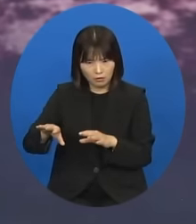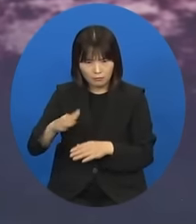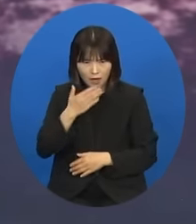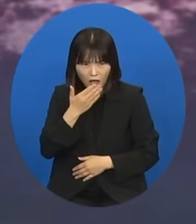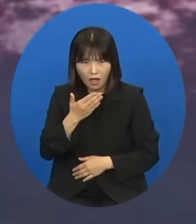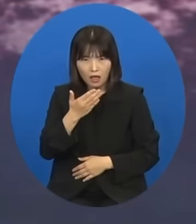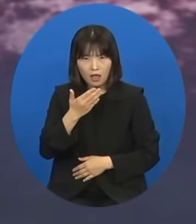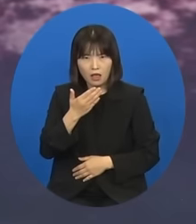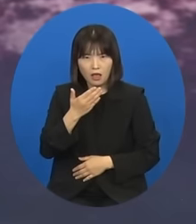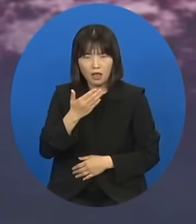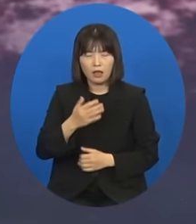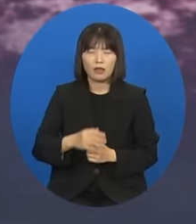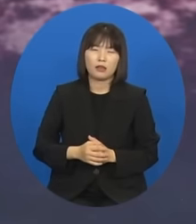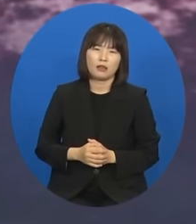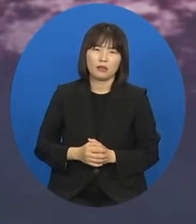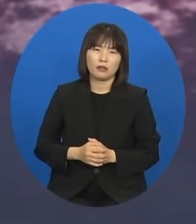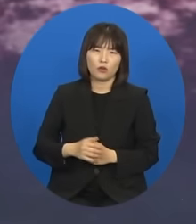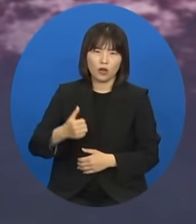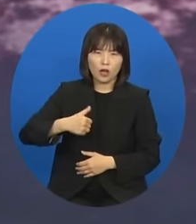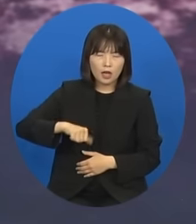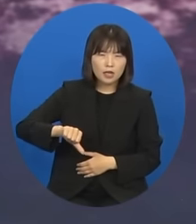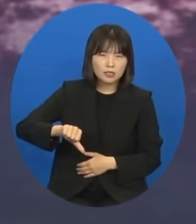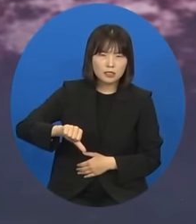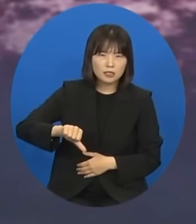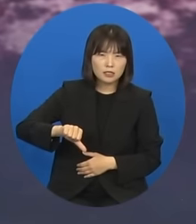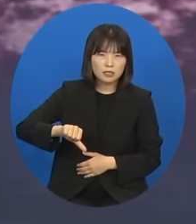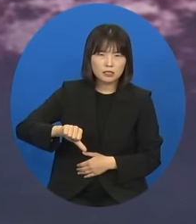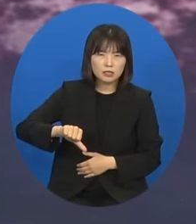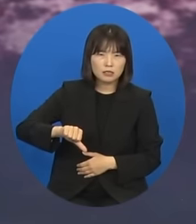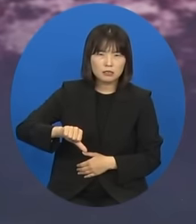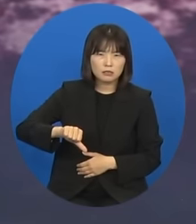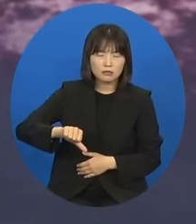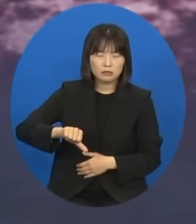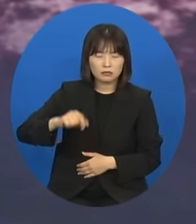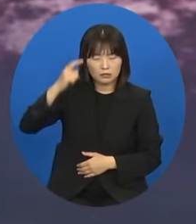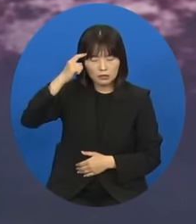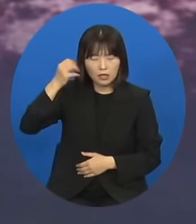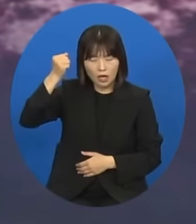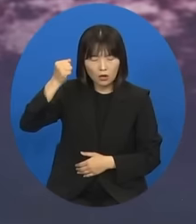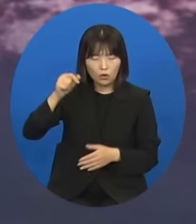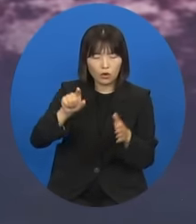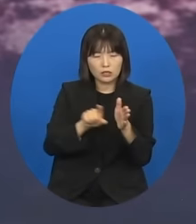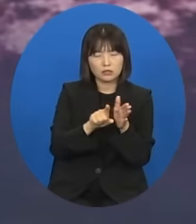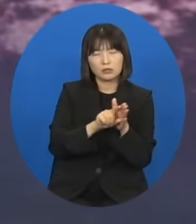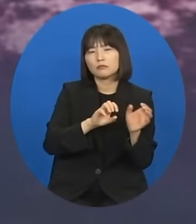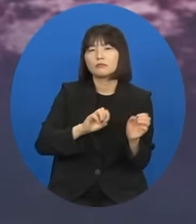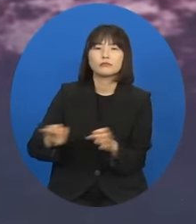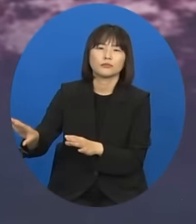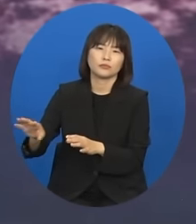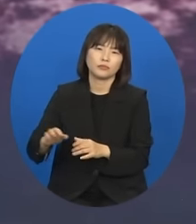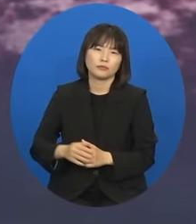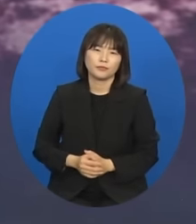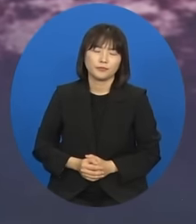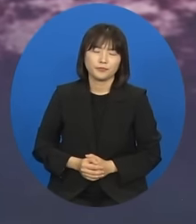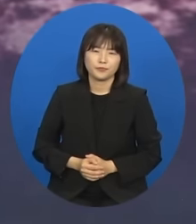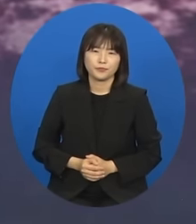있나라고 그 아들의 입장에서 나름 그렇게 결론을 내리고 신앙을 떠나버립니다 그니까 아빠에게는 교회밖에